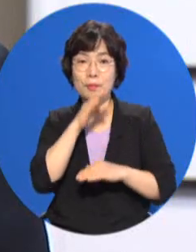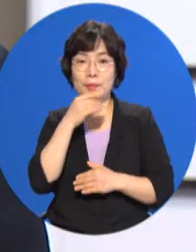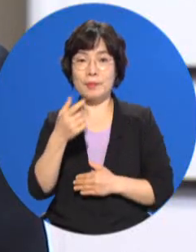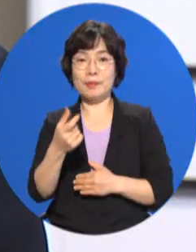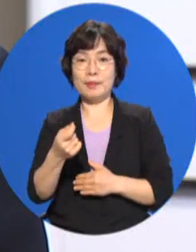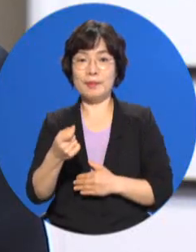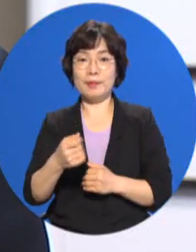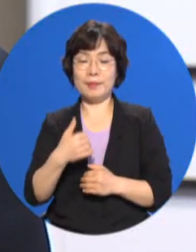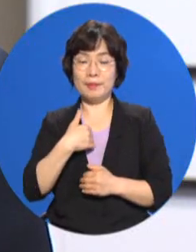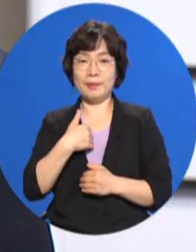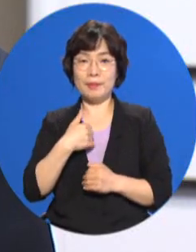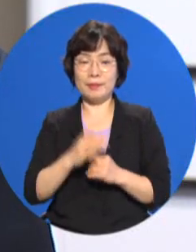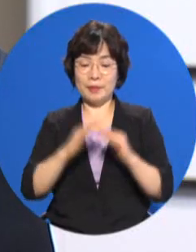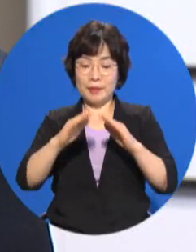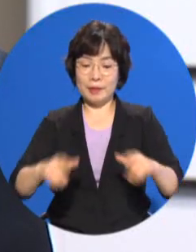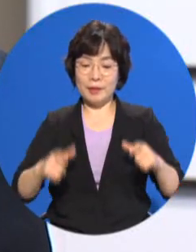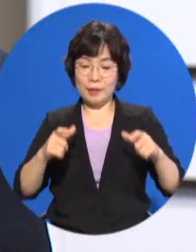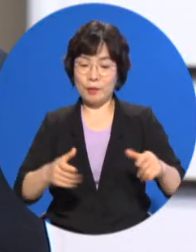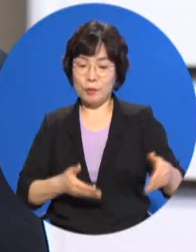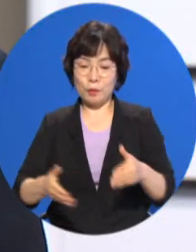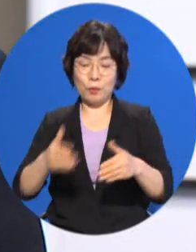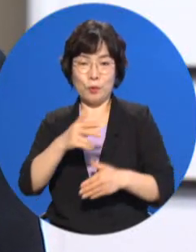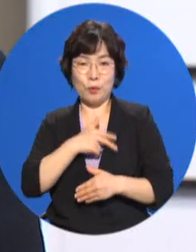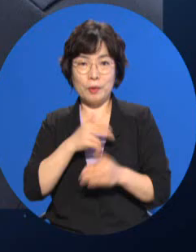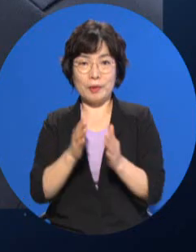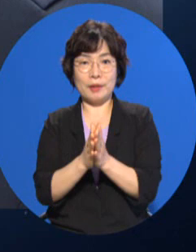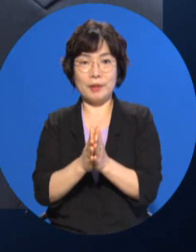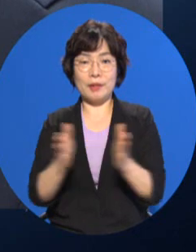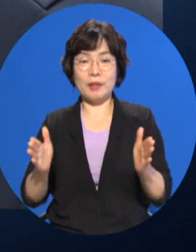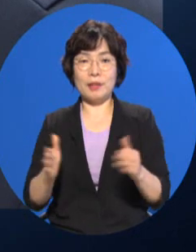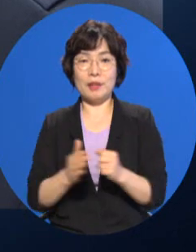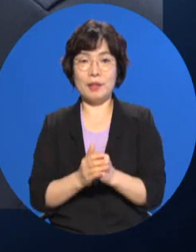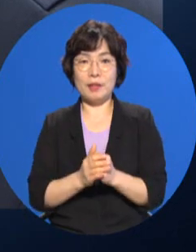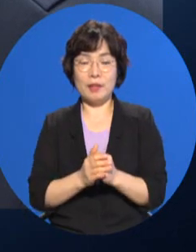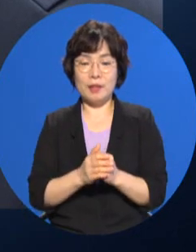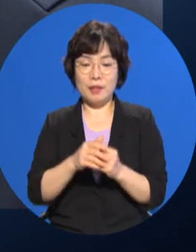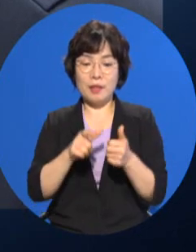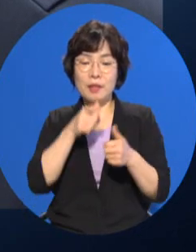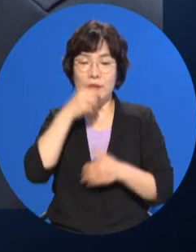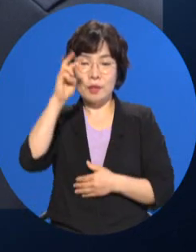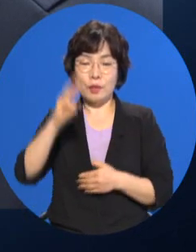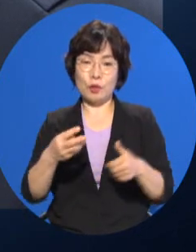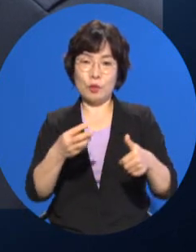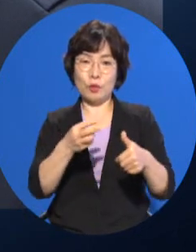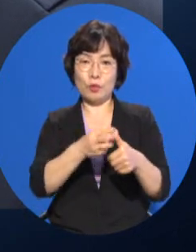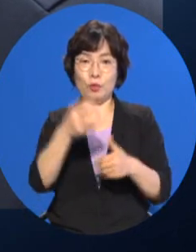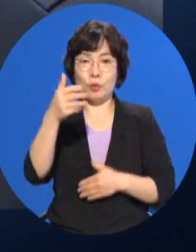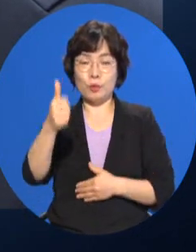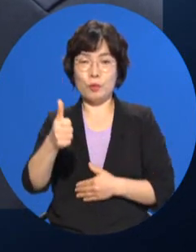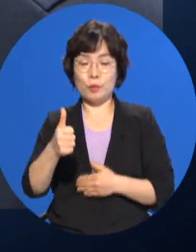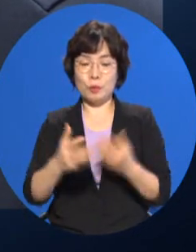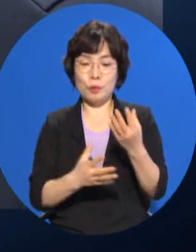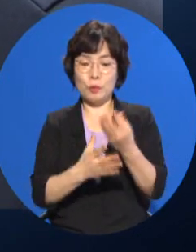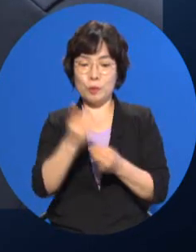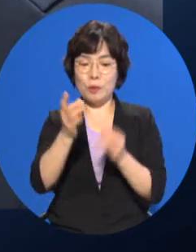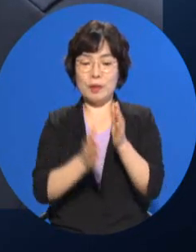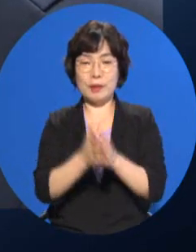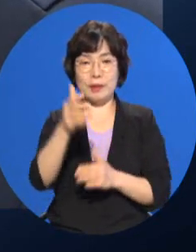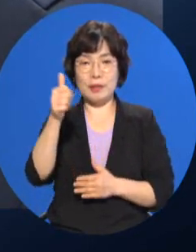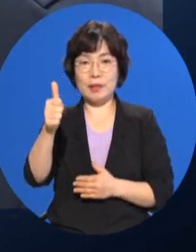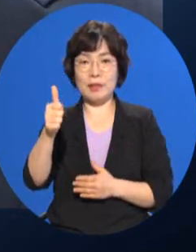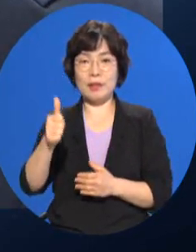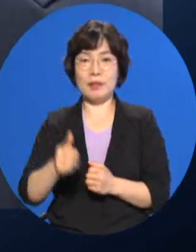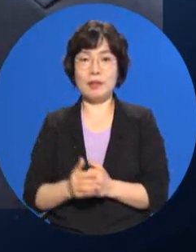저는 참 전남 도의원부터 시작해서 여천 군수, 그리고 통합 초대